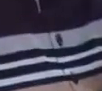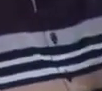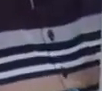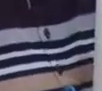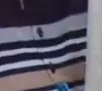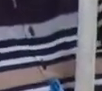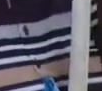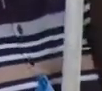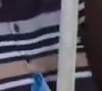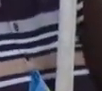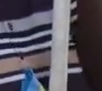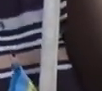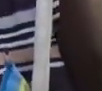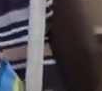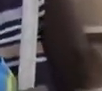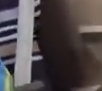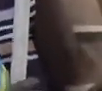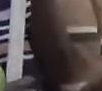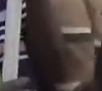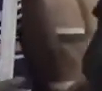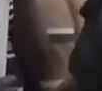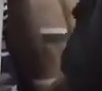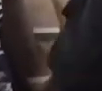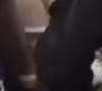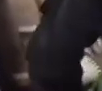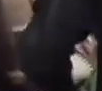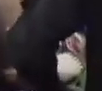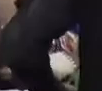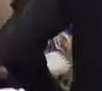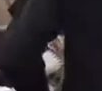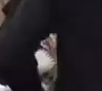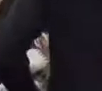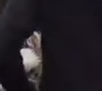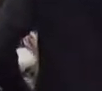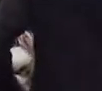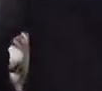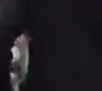yose maze ijabo ryahawe riguye